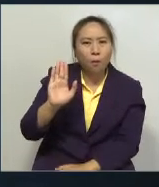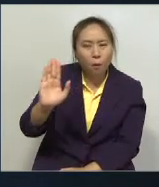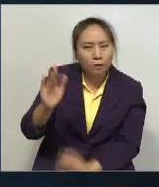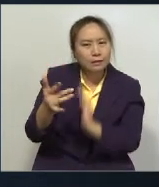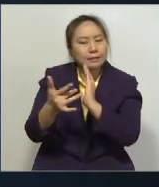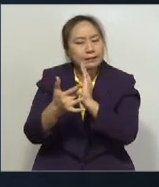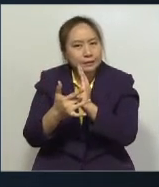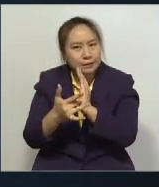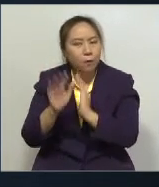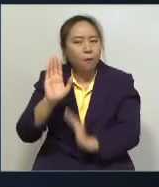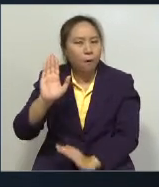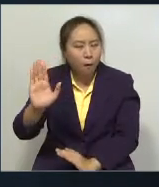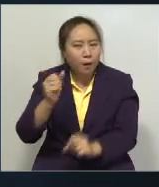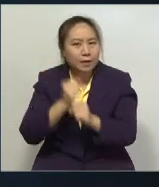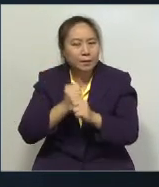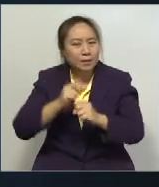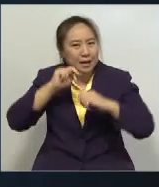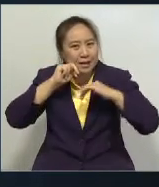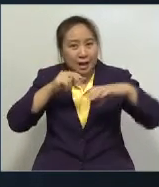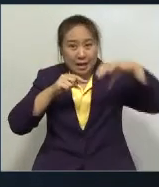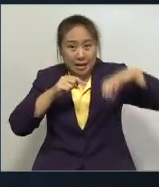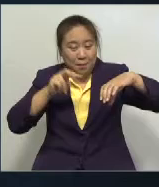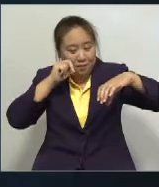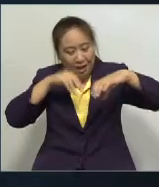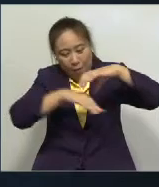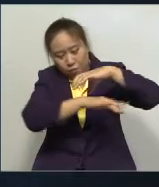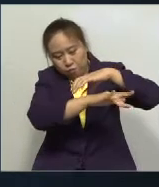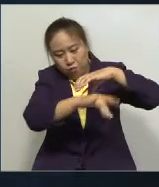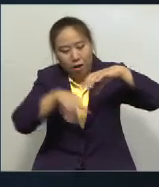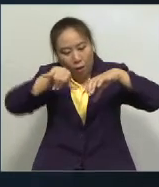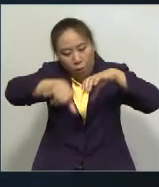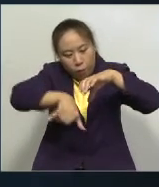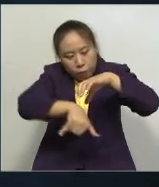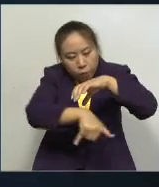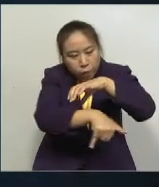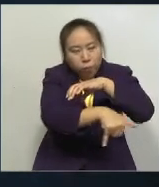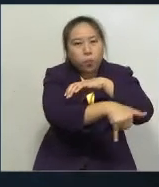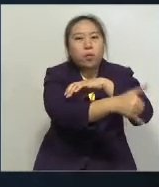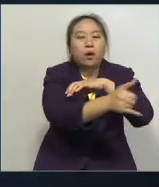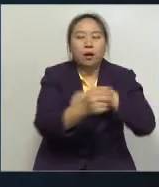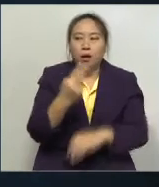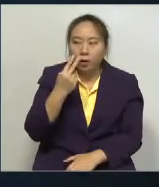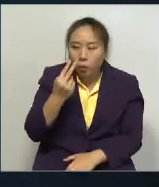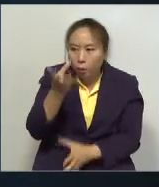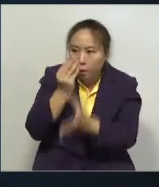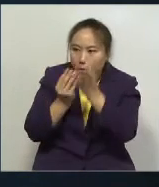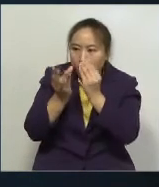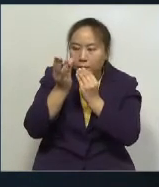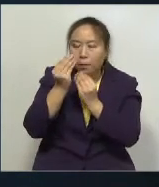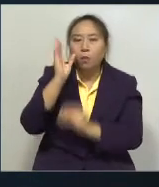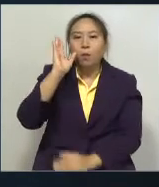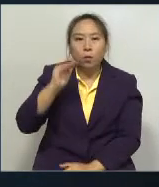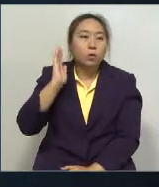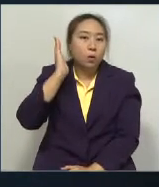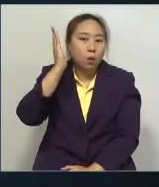นิคในการดำน้ำในถ้ำนะครับเพื่อที่จะเราจะได้พัฒนาขีดความสาม